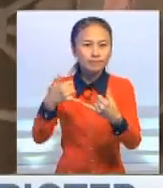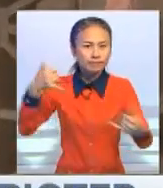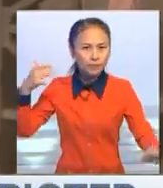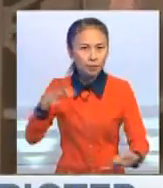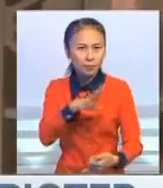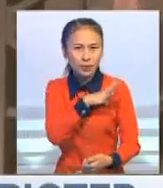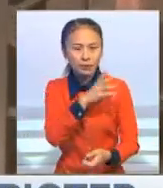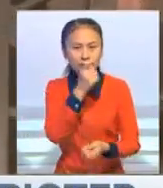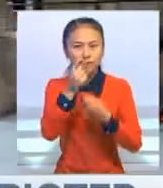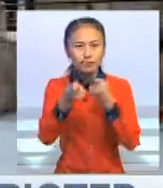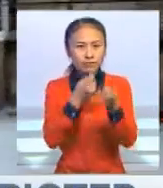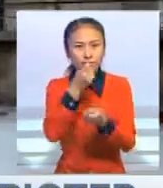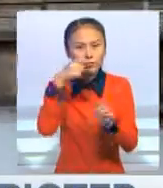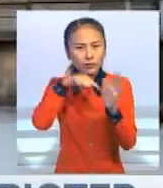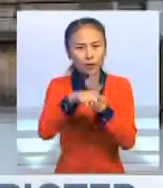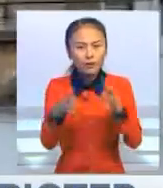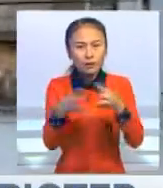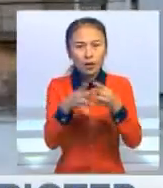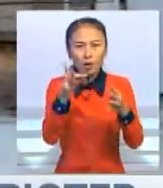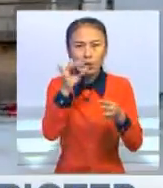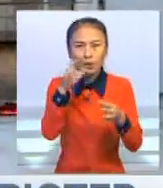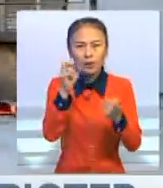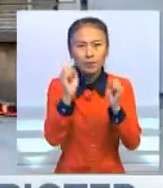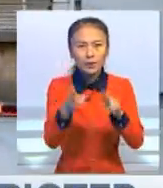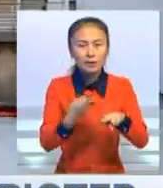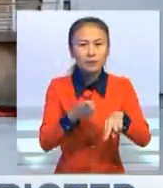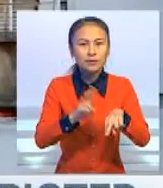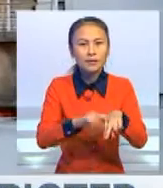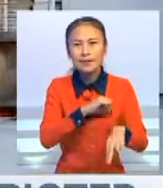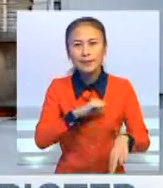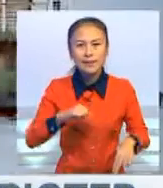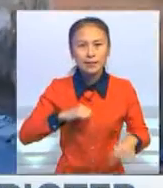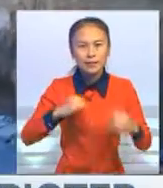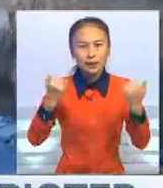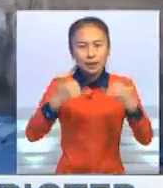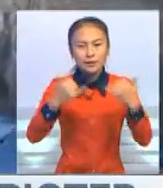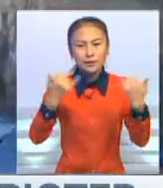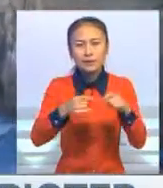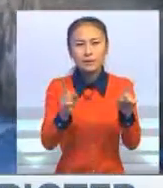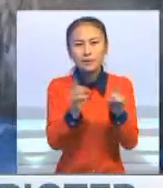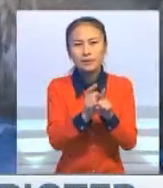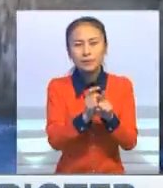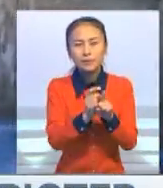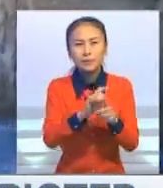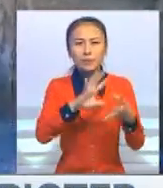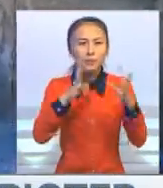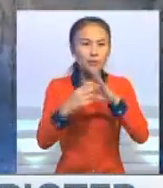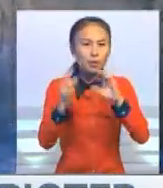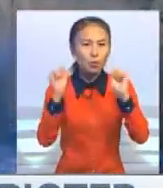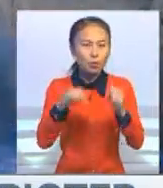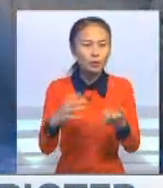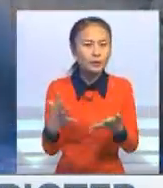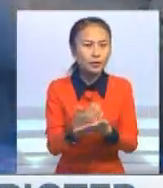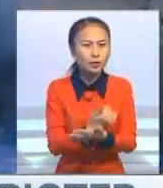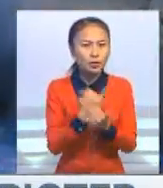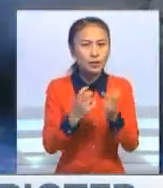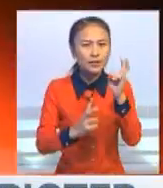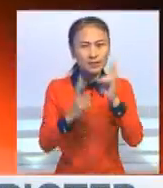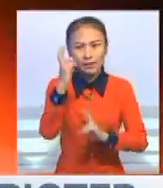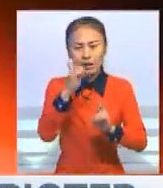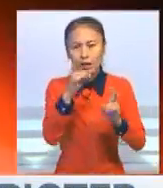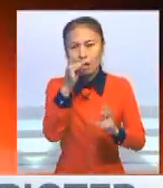өнделеді. Тағы бір пайдасы қоршаған ортаға зиян аз. Қалдықтардың өзін қайта өңдеп кәдеге асыруға болады. Зауыт бүгінде